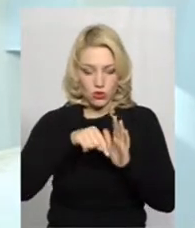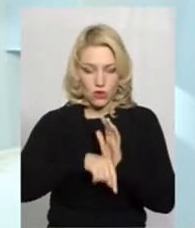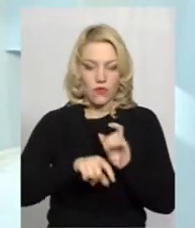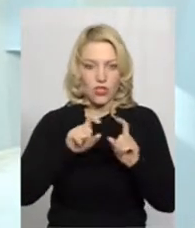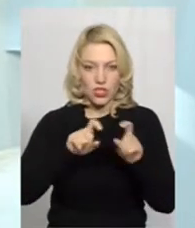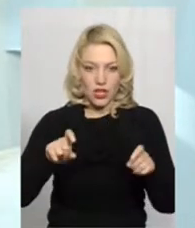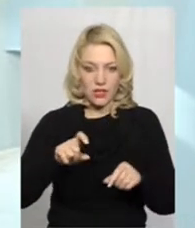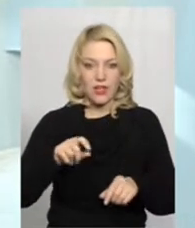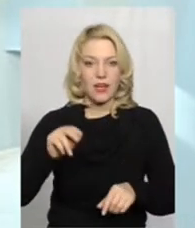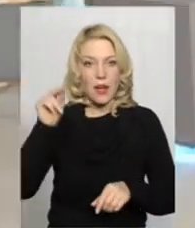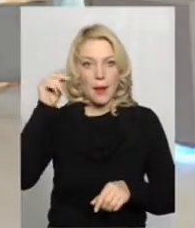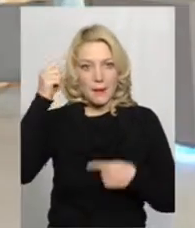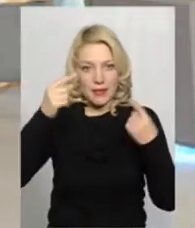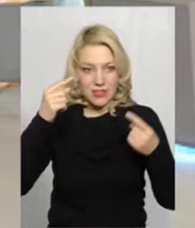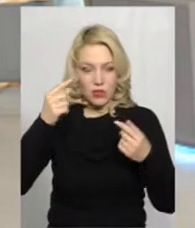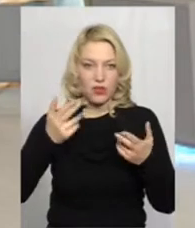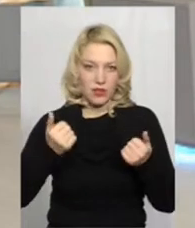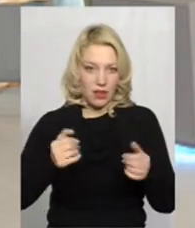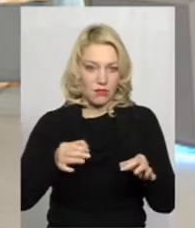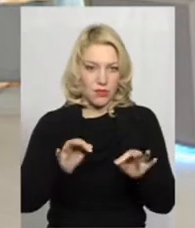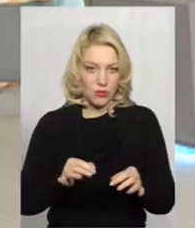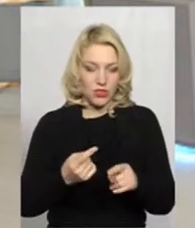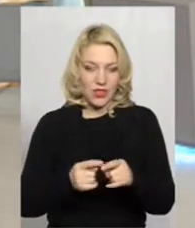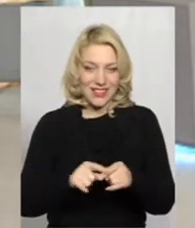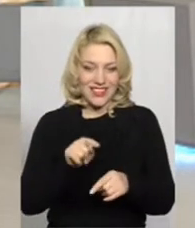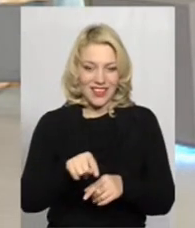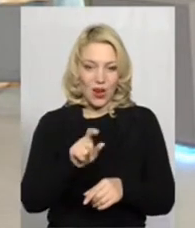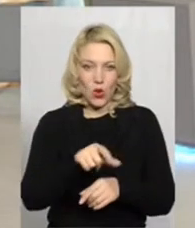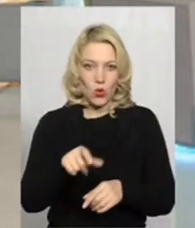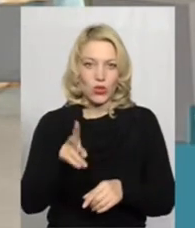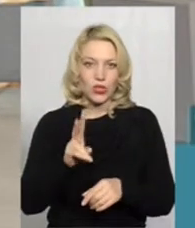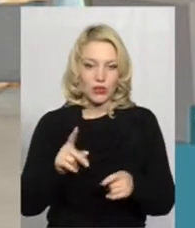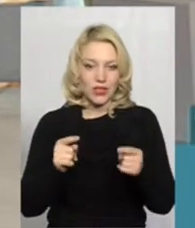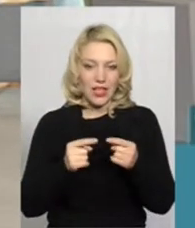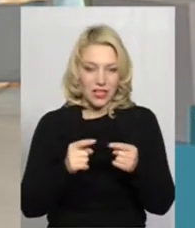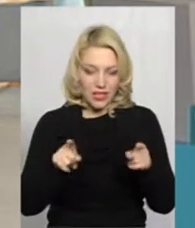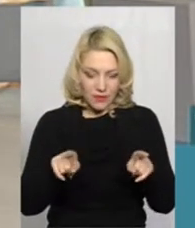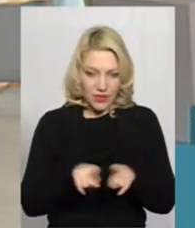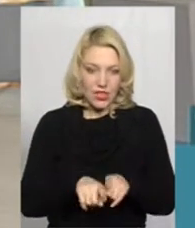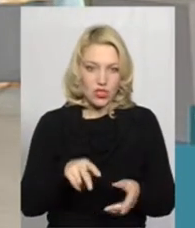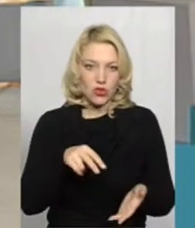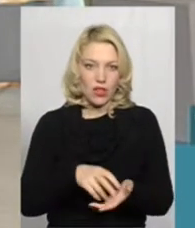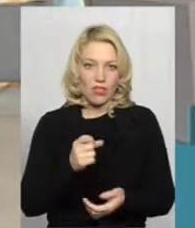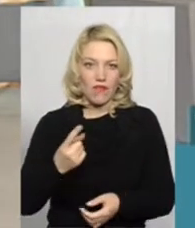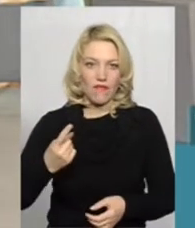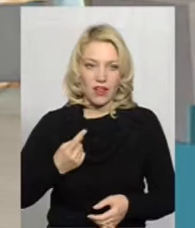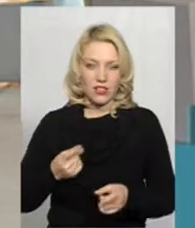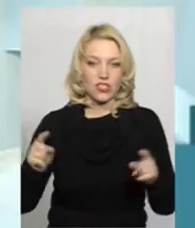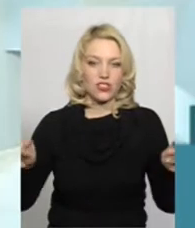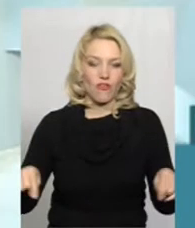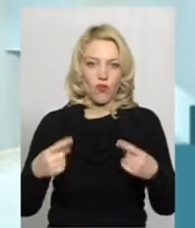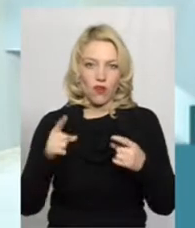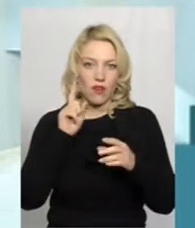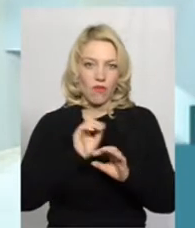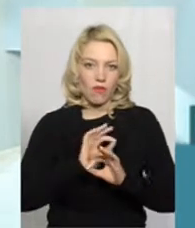і шкільних психологів, так, безперечно, це ті люди, які теж стоять на варті створення комфортного